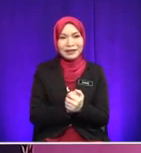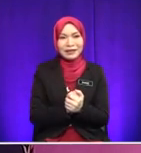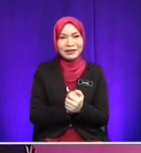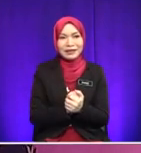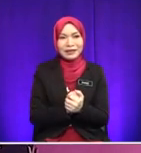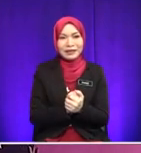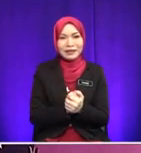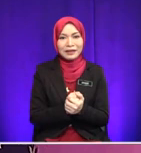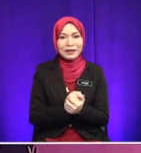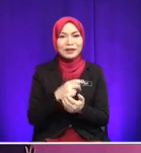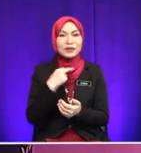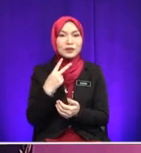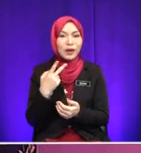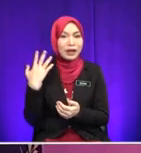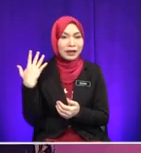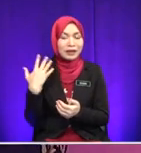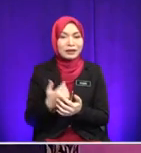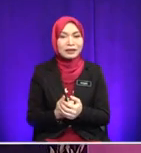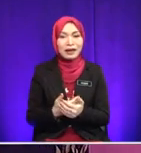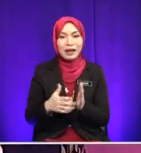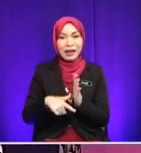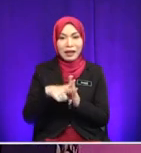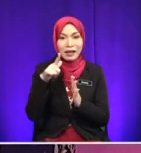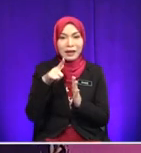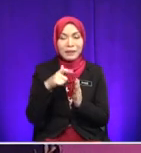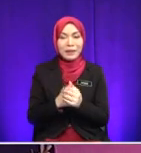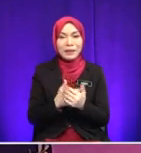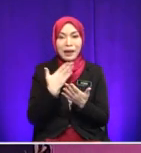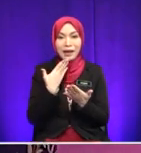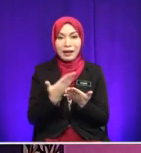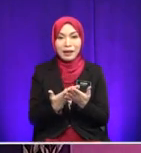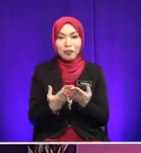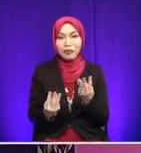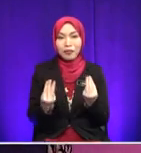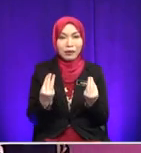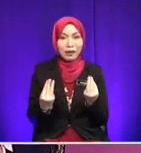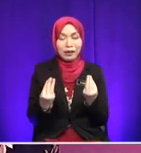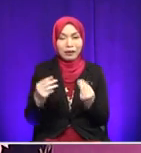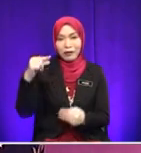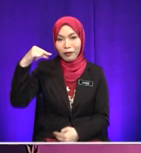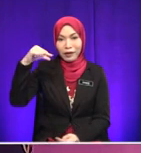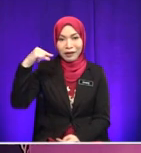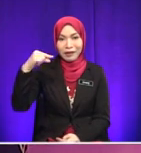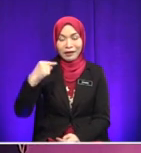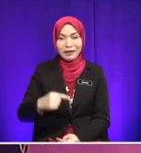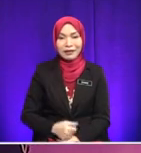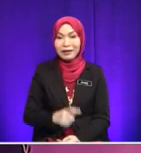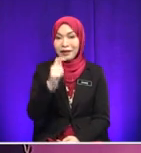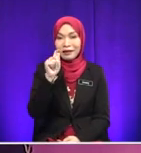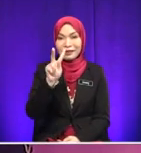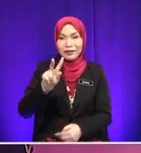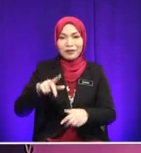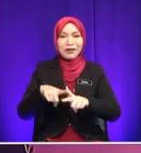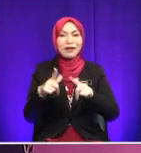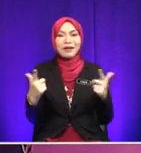cantik, lebih sesuai. Ya? Okey, terima kasih, Ria. Okay. Sekarang ini saya datangkan pula infografik. Ada pensel kat situ